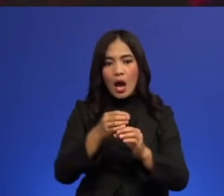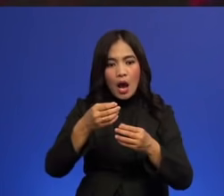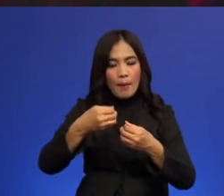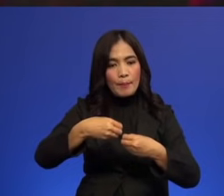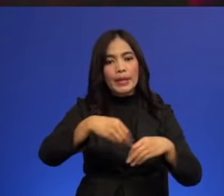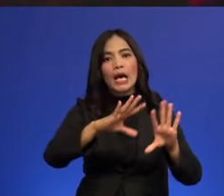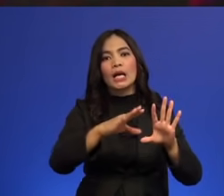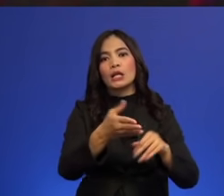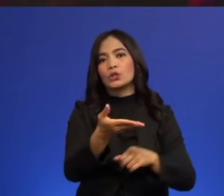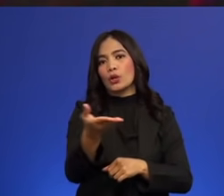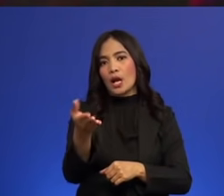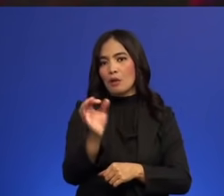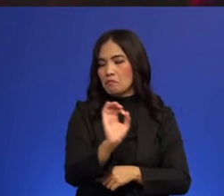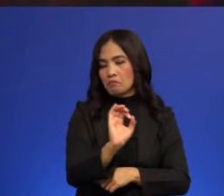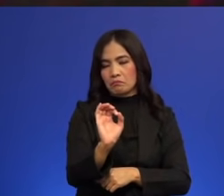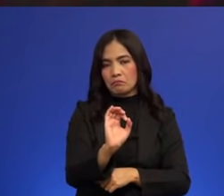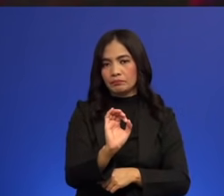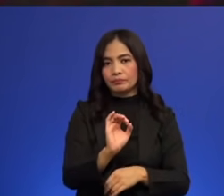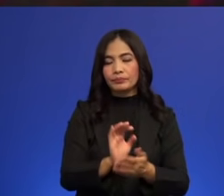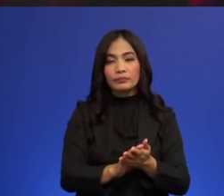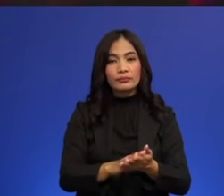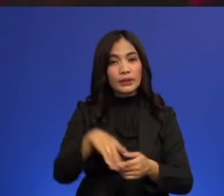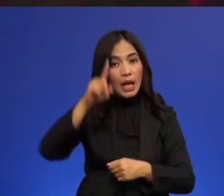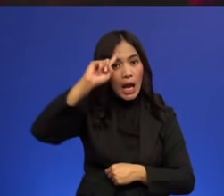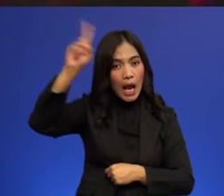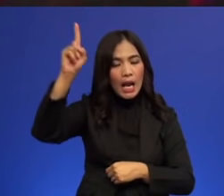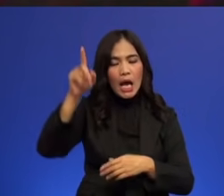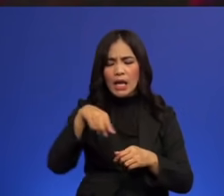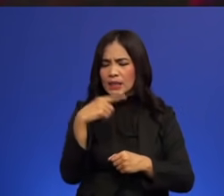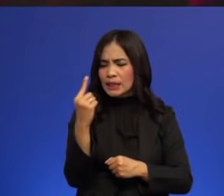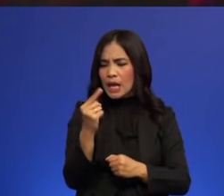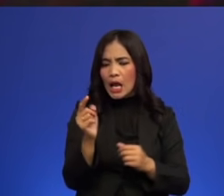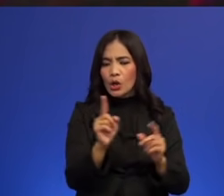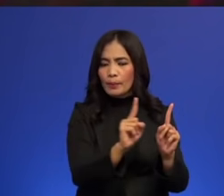saudara. Allah yang menyertai saudara.